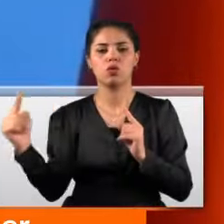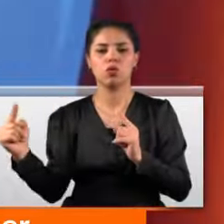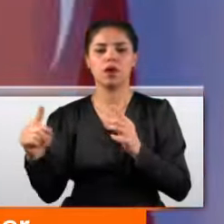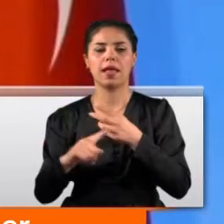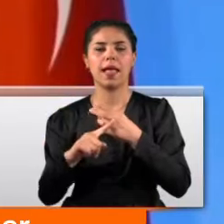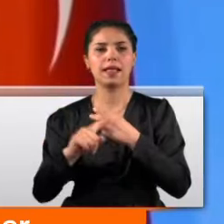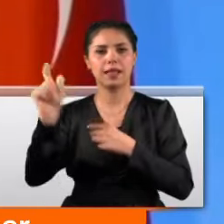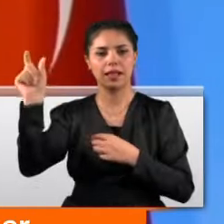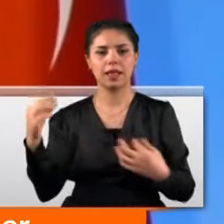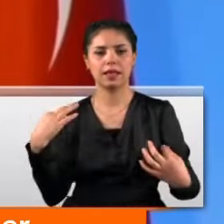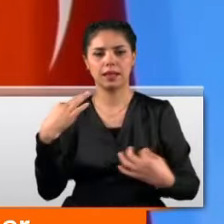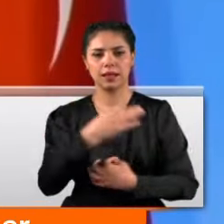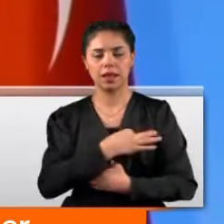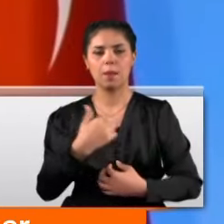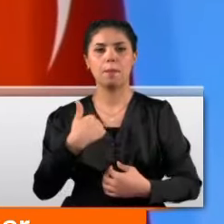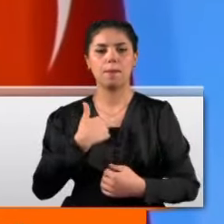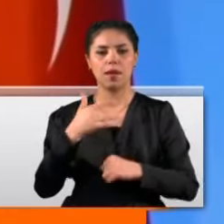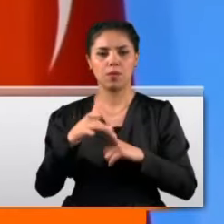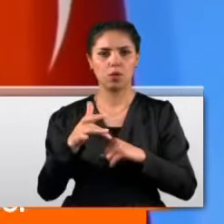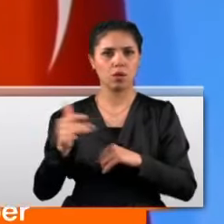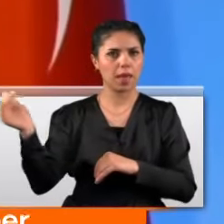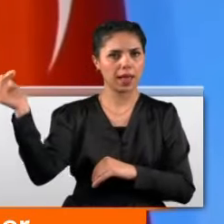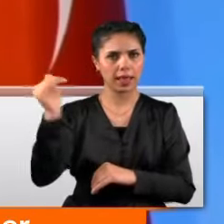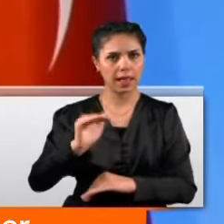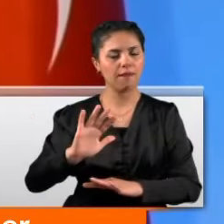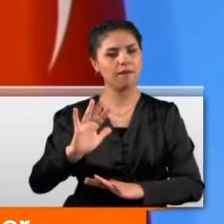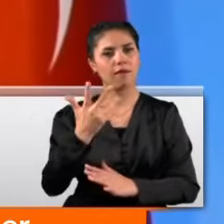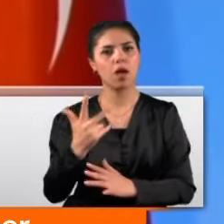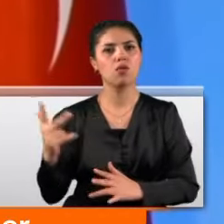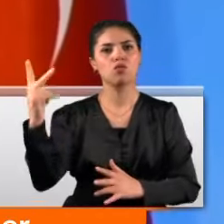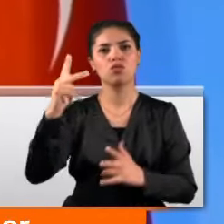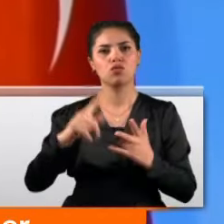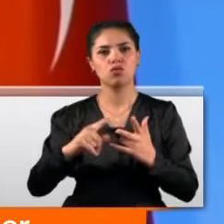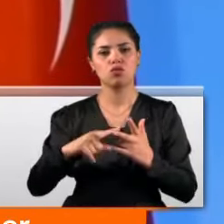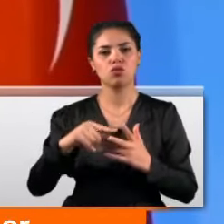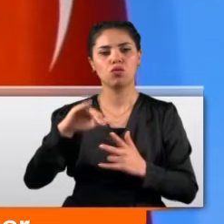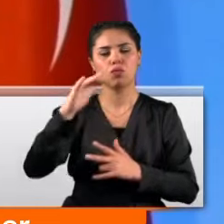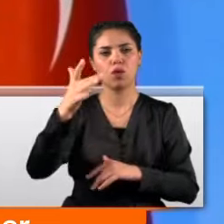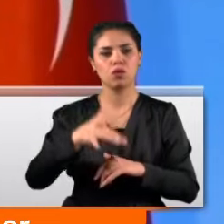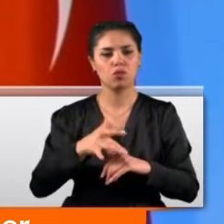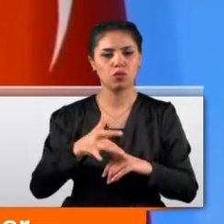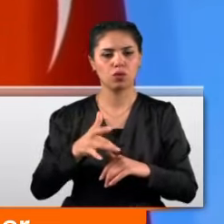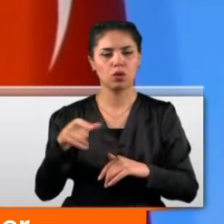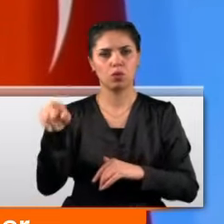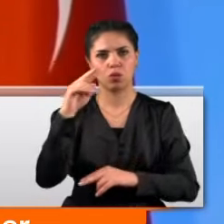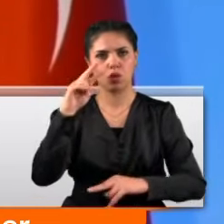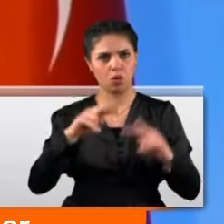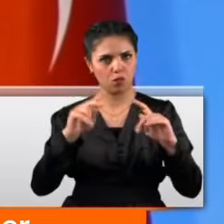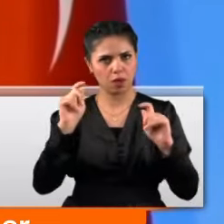Esed'e ya ülkeme gel veya üçüncü bir ülkede bu